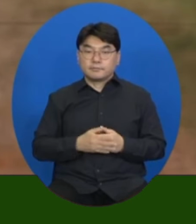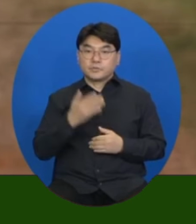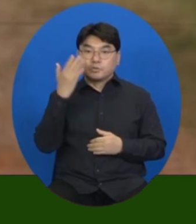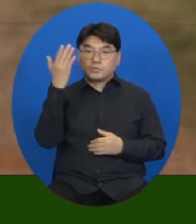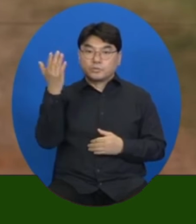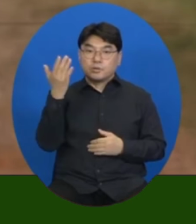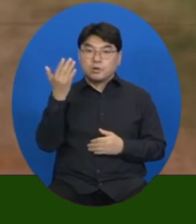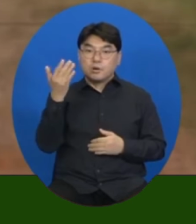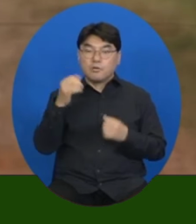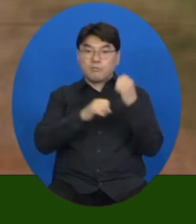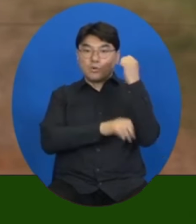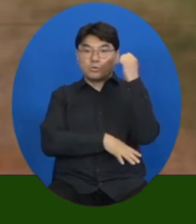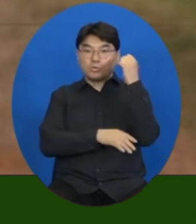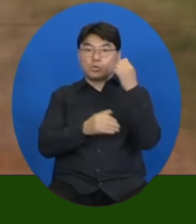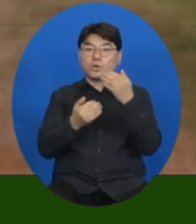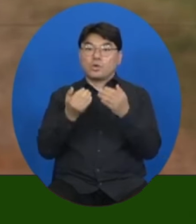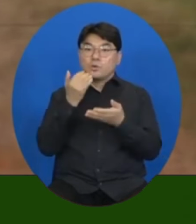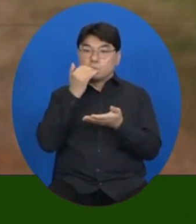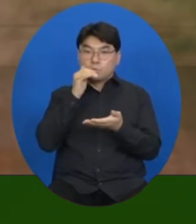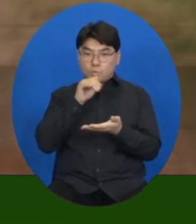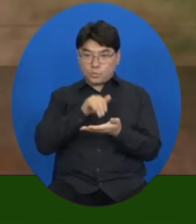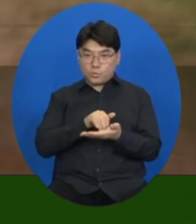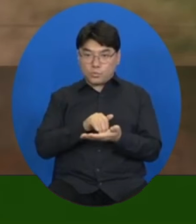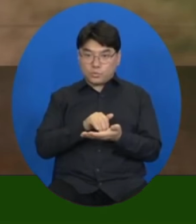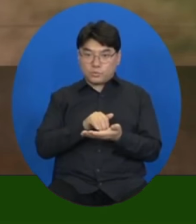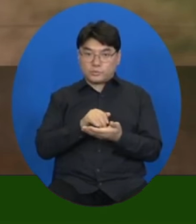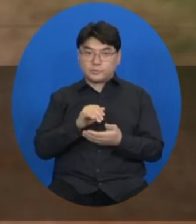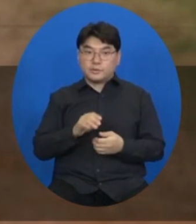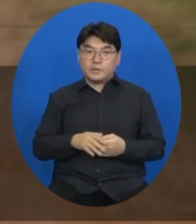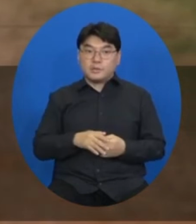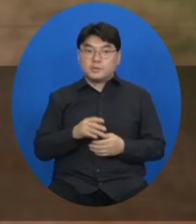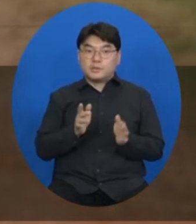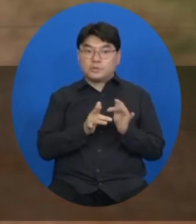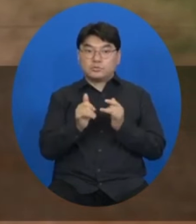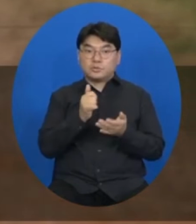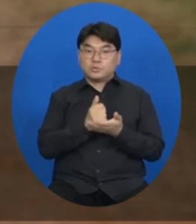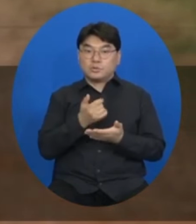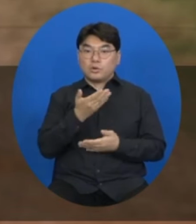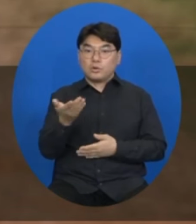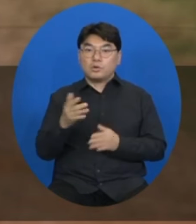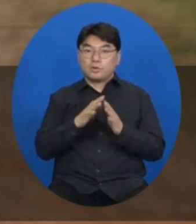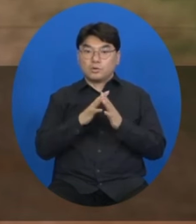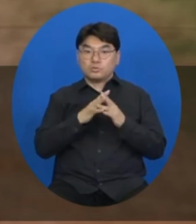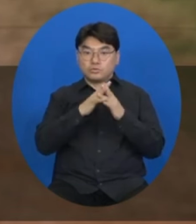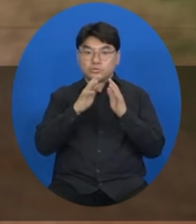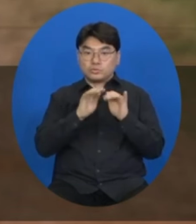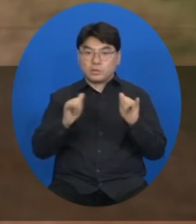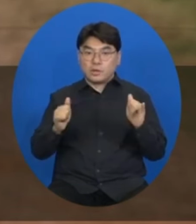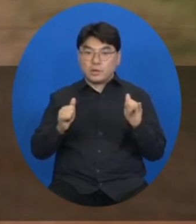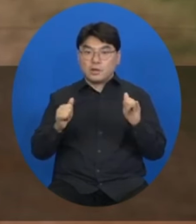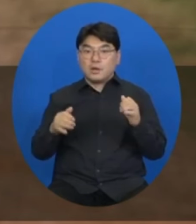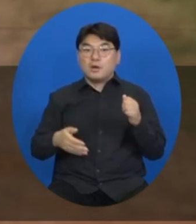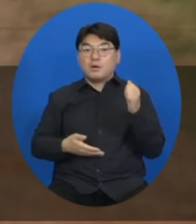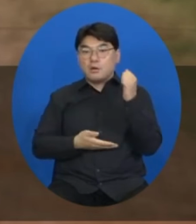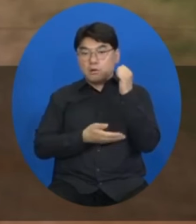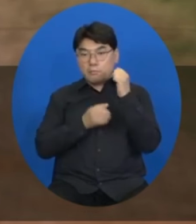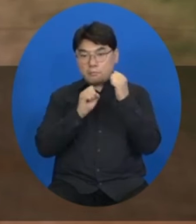모퉁이의 머리이십니다 자 11절에이 예수는 너의 건축자들의 버린